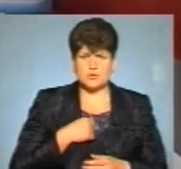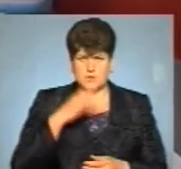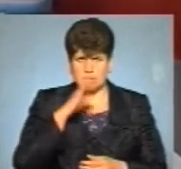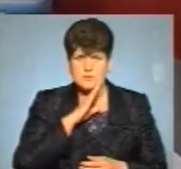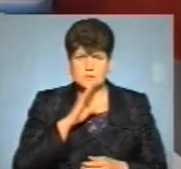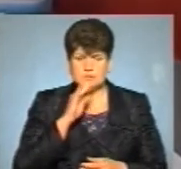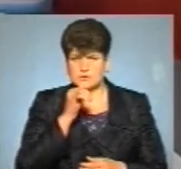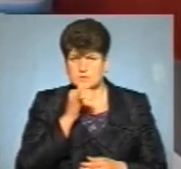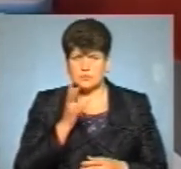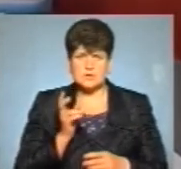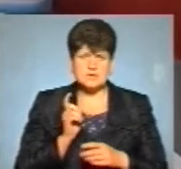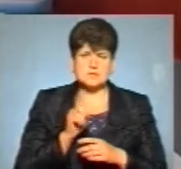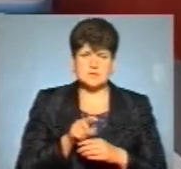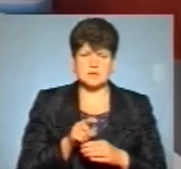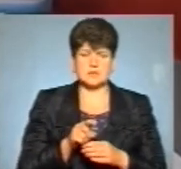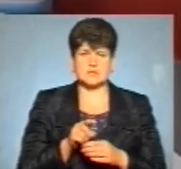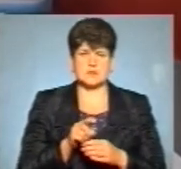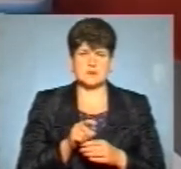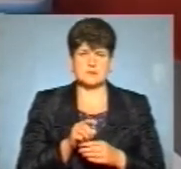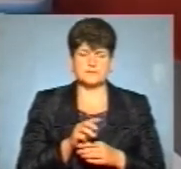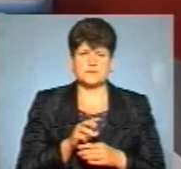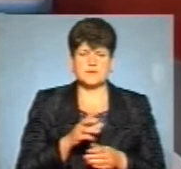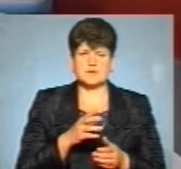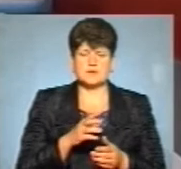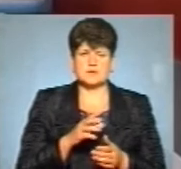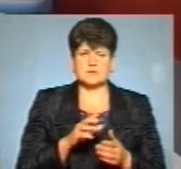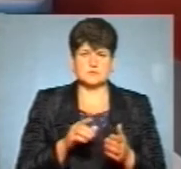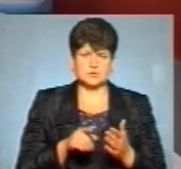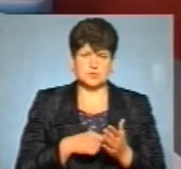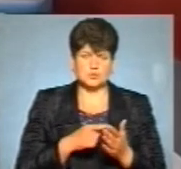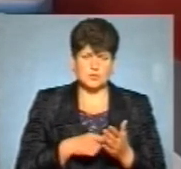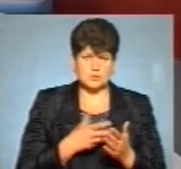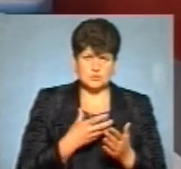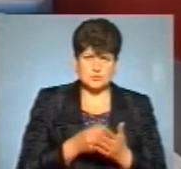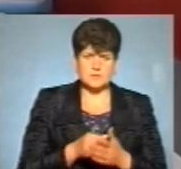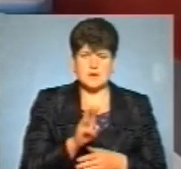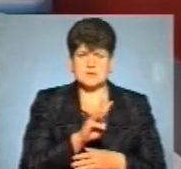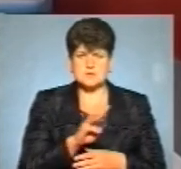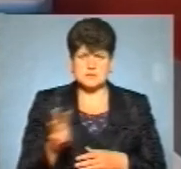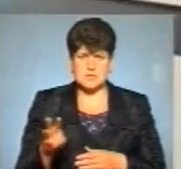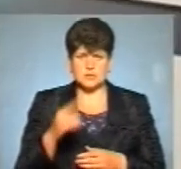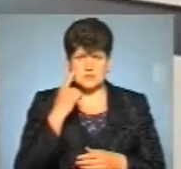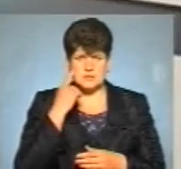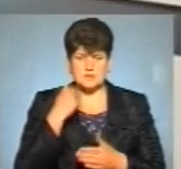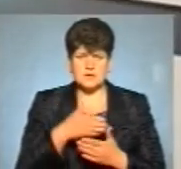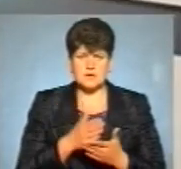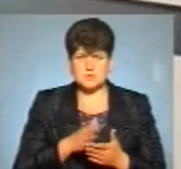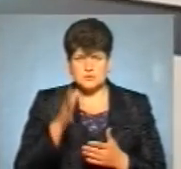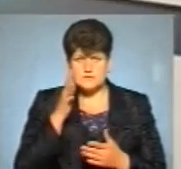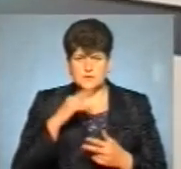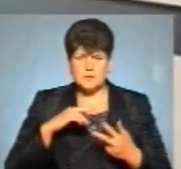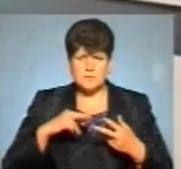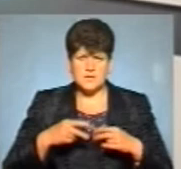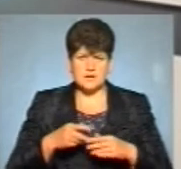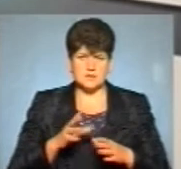могли зайти на свої сторінки. Вони сайт Українського центру оцінювання якості освіти перезавантажений,